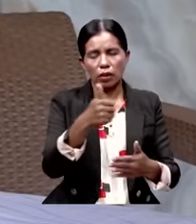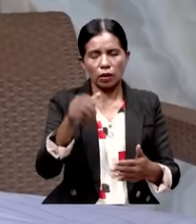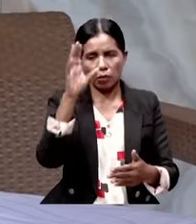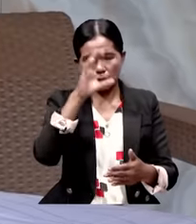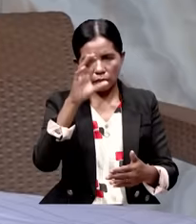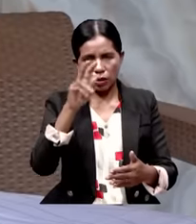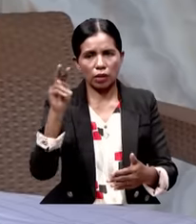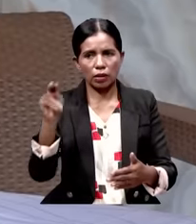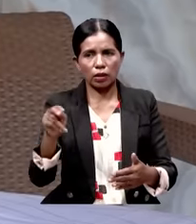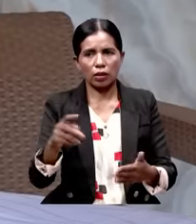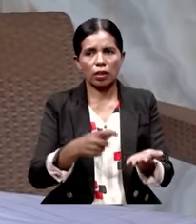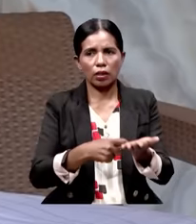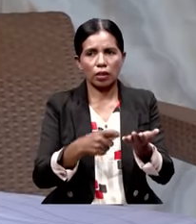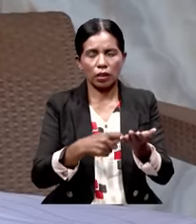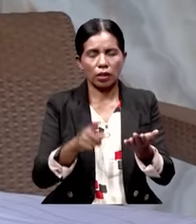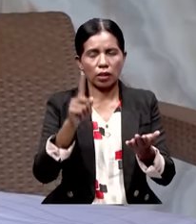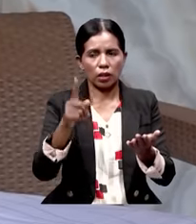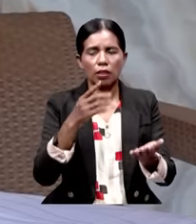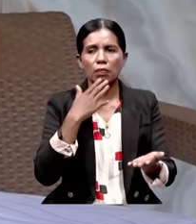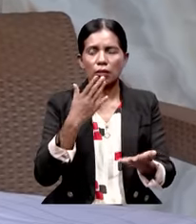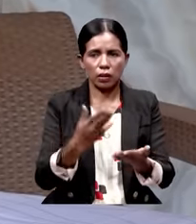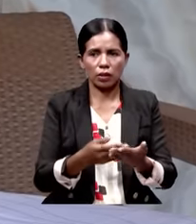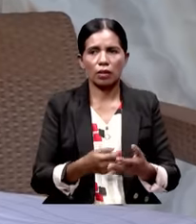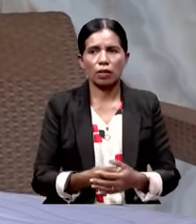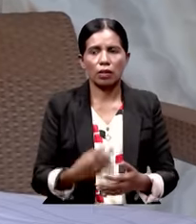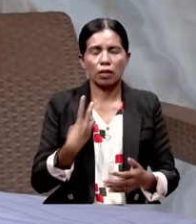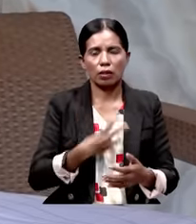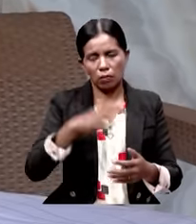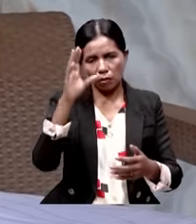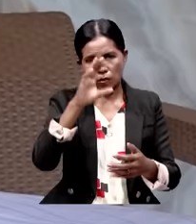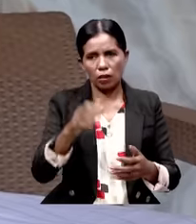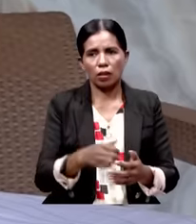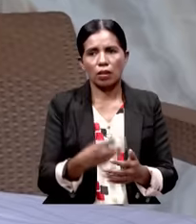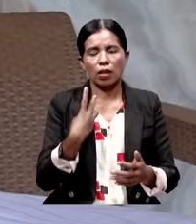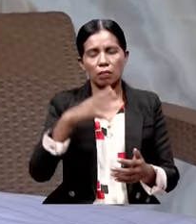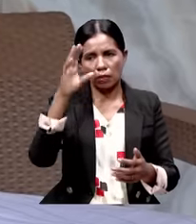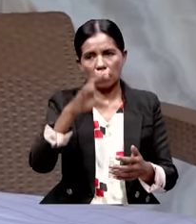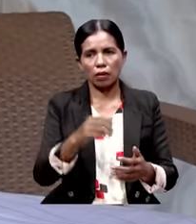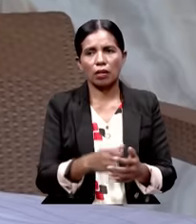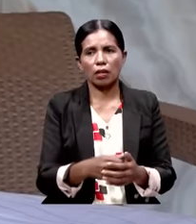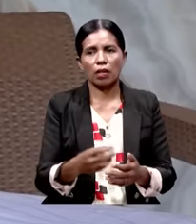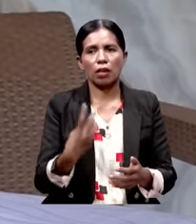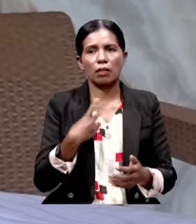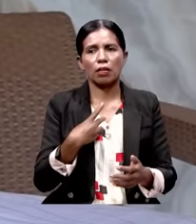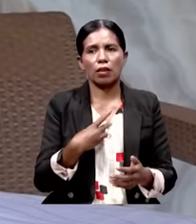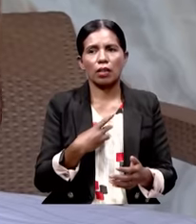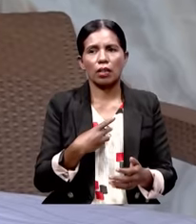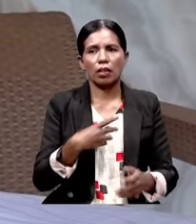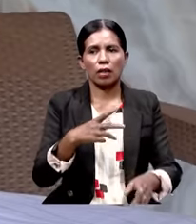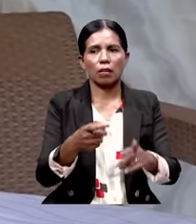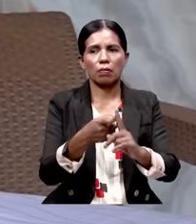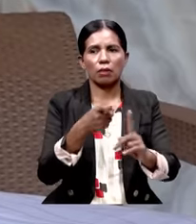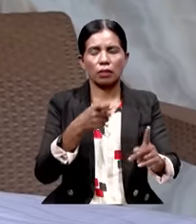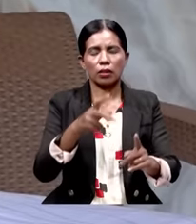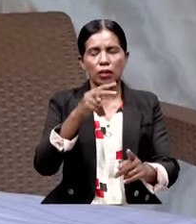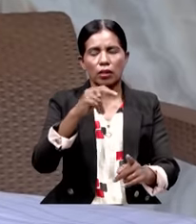ninia, técnicos, ida nebe profissional. Então, ami buka, atsa, minha la vele, tem que, emane tem mais na